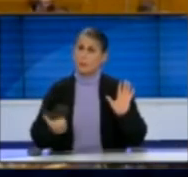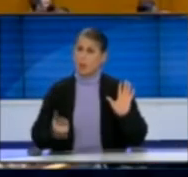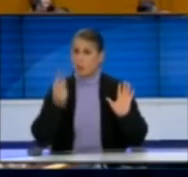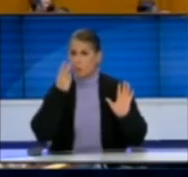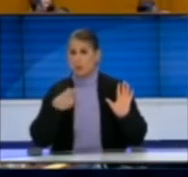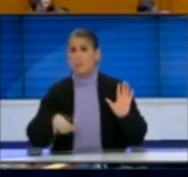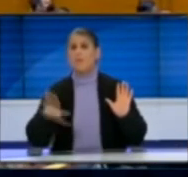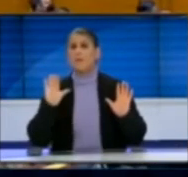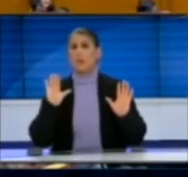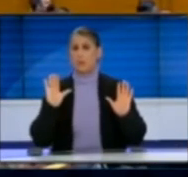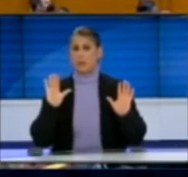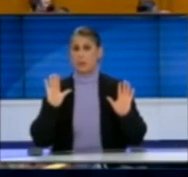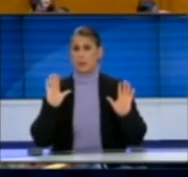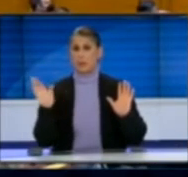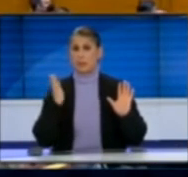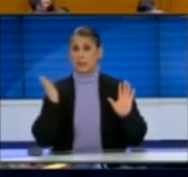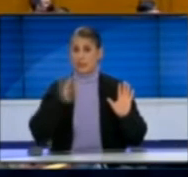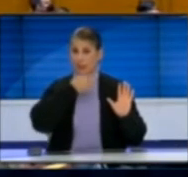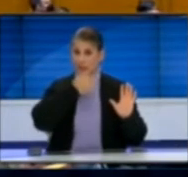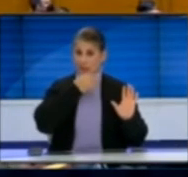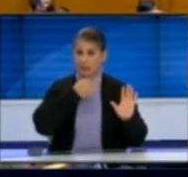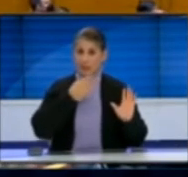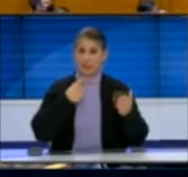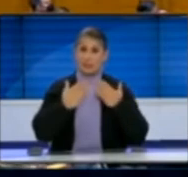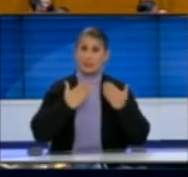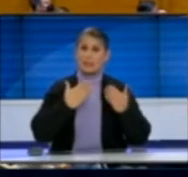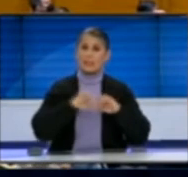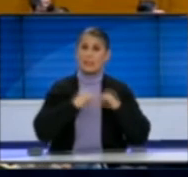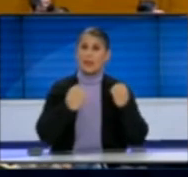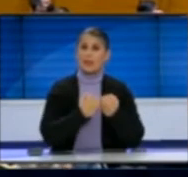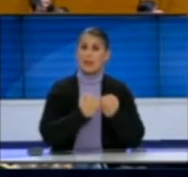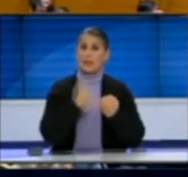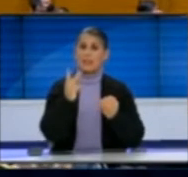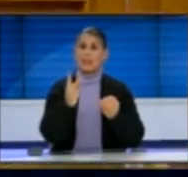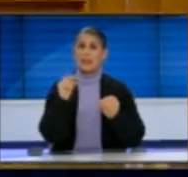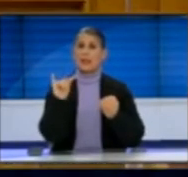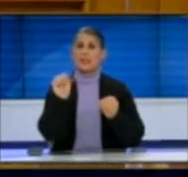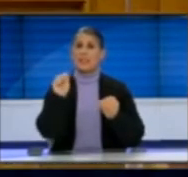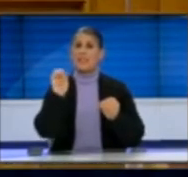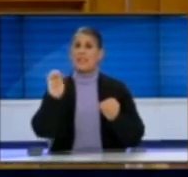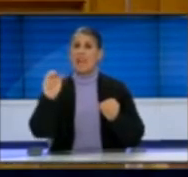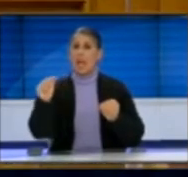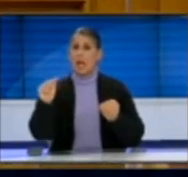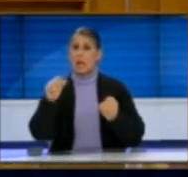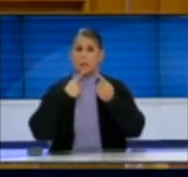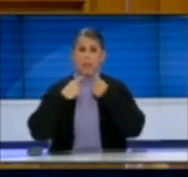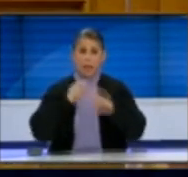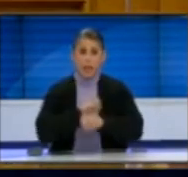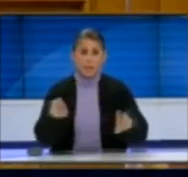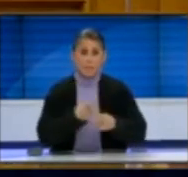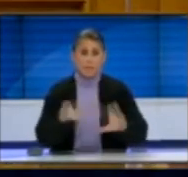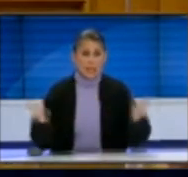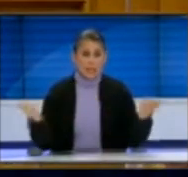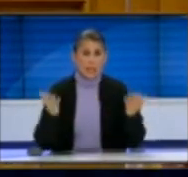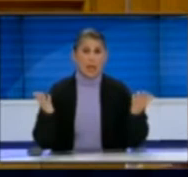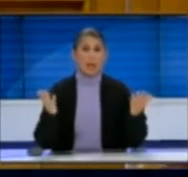είδα, κάποια εισήγηση ή συνεδρίαση του Κησέα, χωρίς συνεννόηση ή έστω ενημέρωση